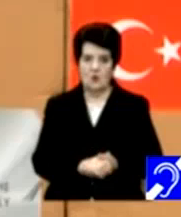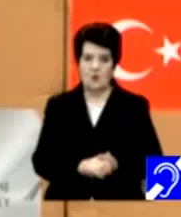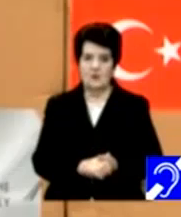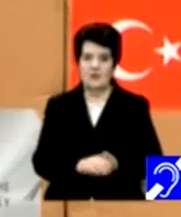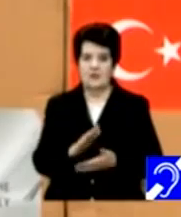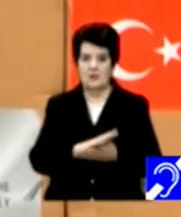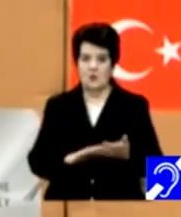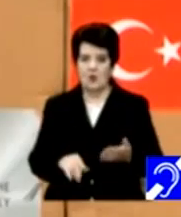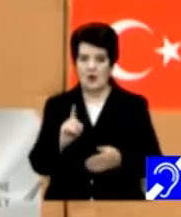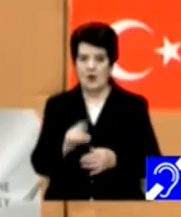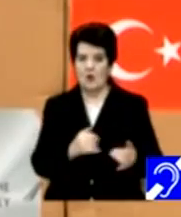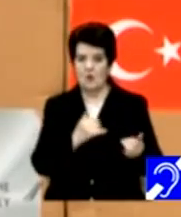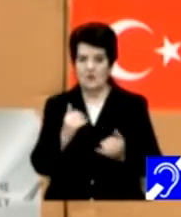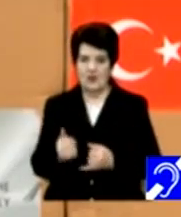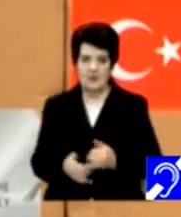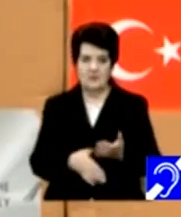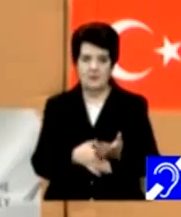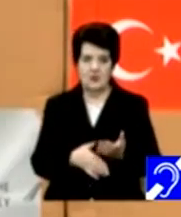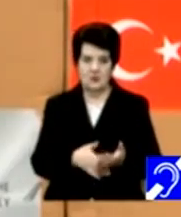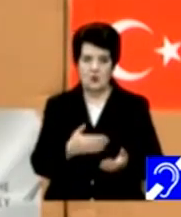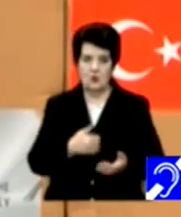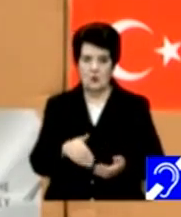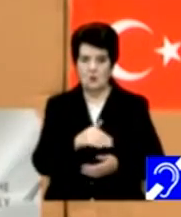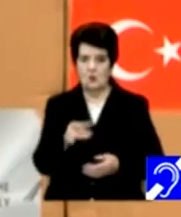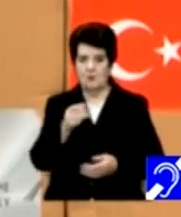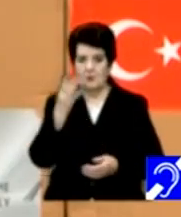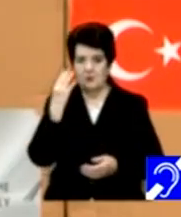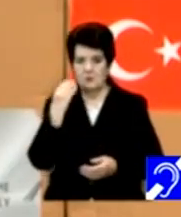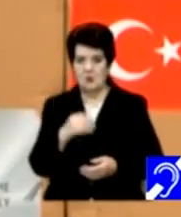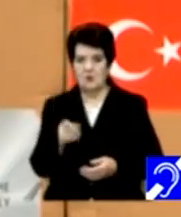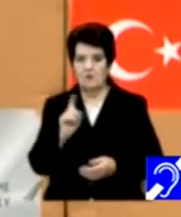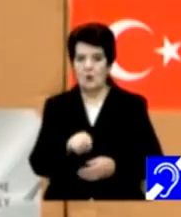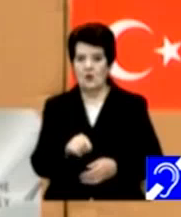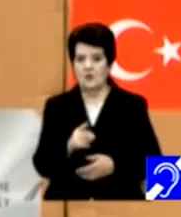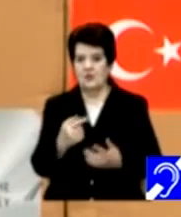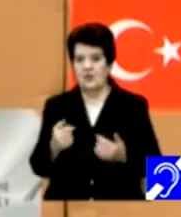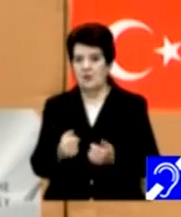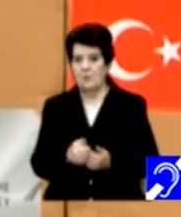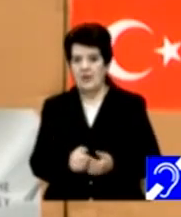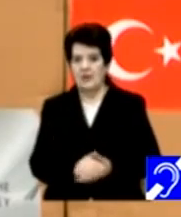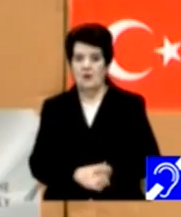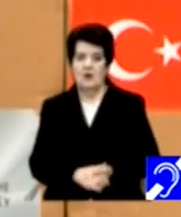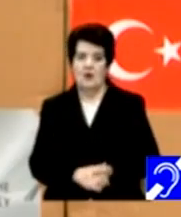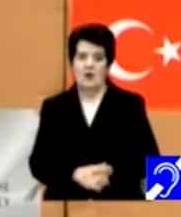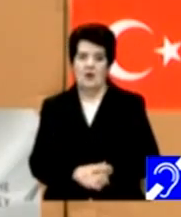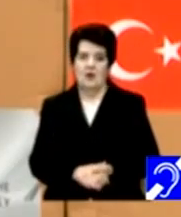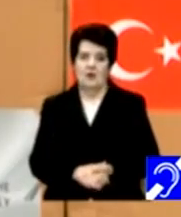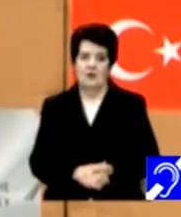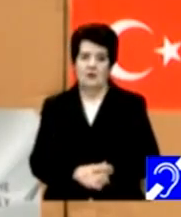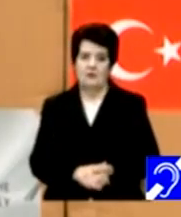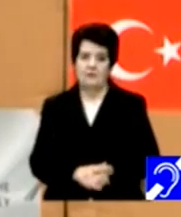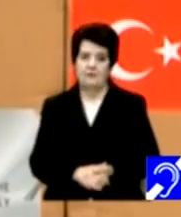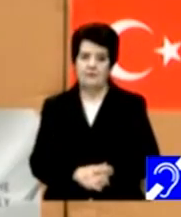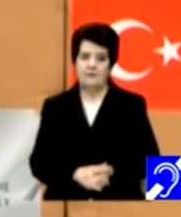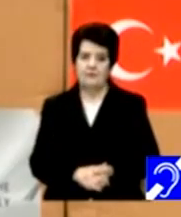mevcut olan arzuyu görmeniz açısından önemli buluyorum. Aynı zamanda